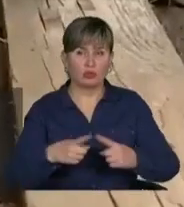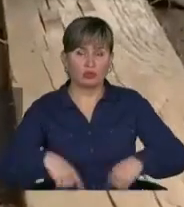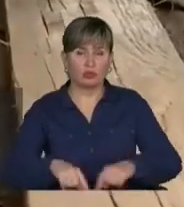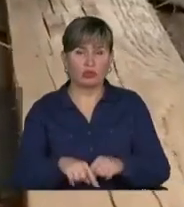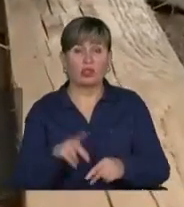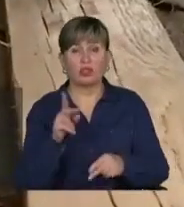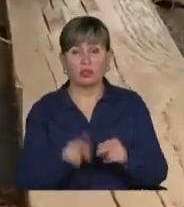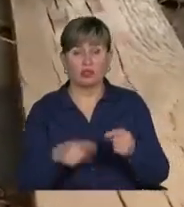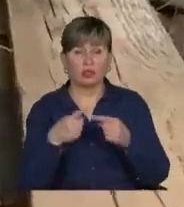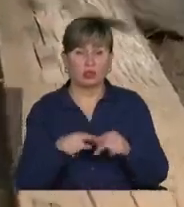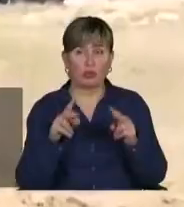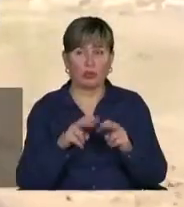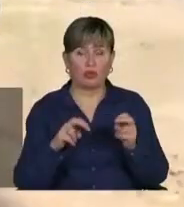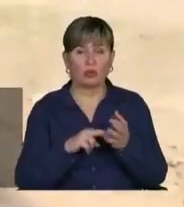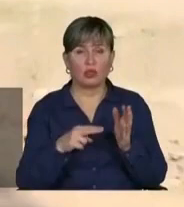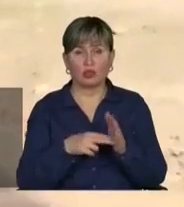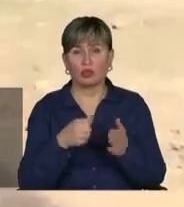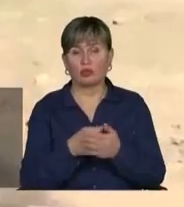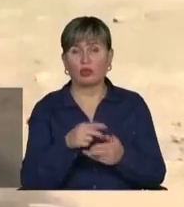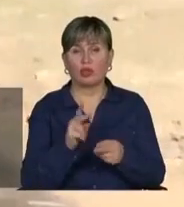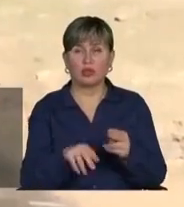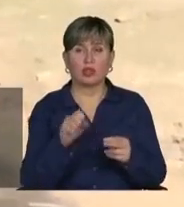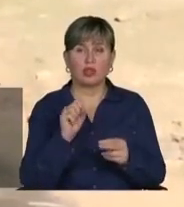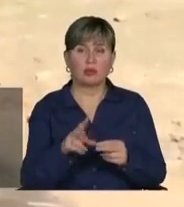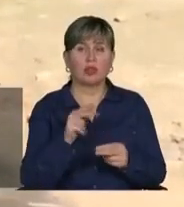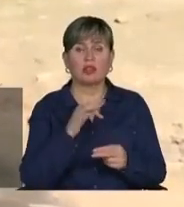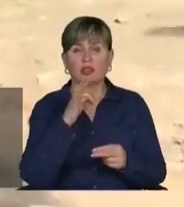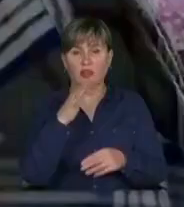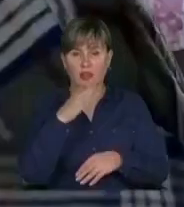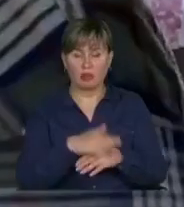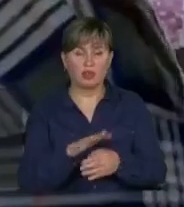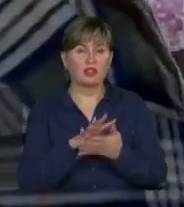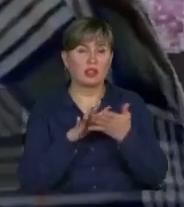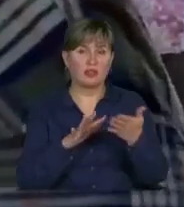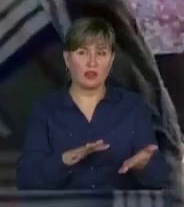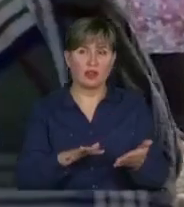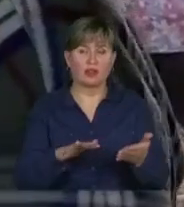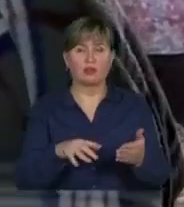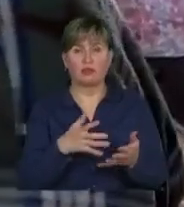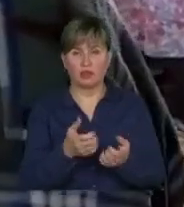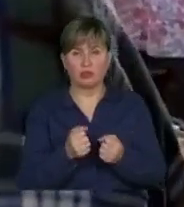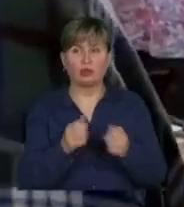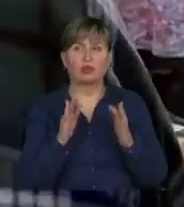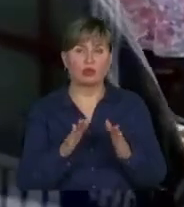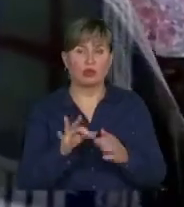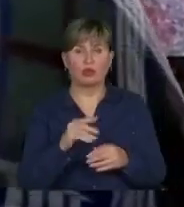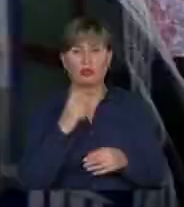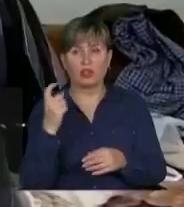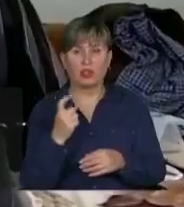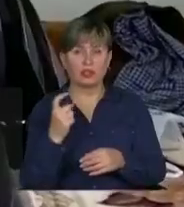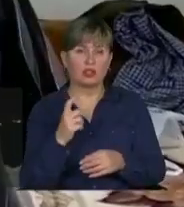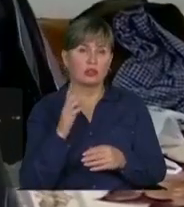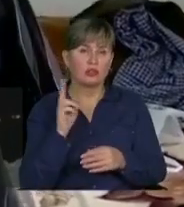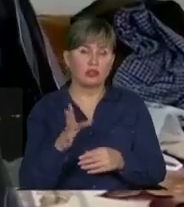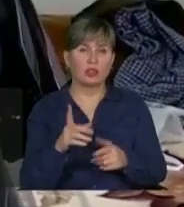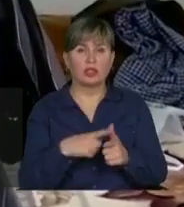Завершить техническую проверку планируют до конца апреля. Как отметили в акимате, заявления на возмещение ущерба принимаются только от владельцев имущества